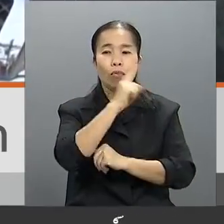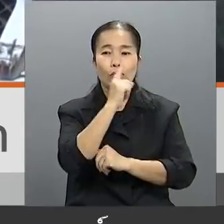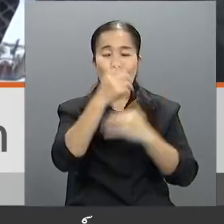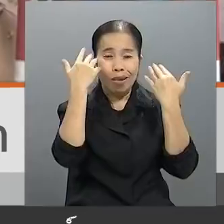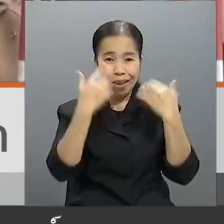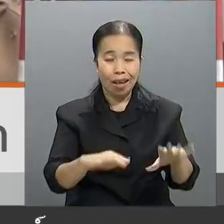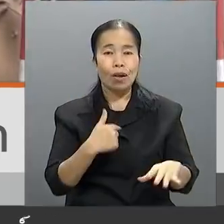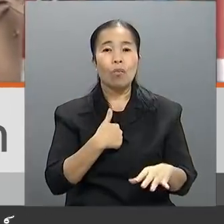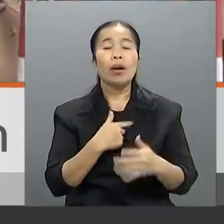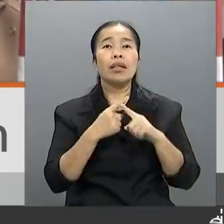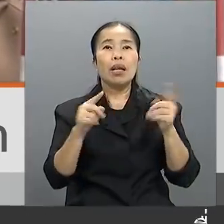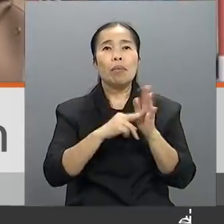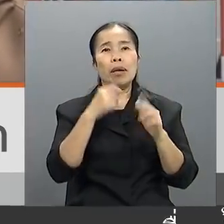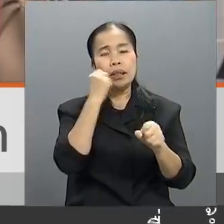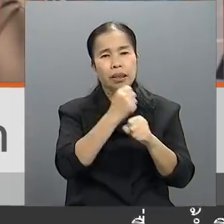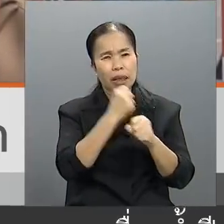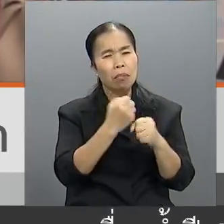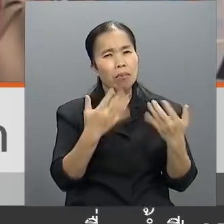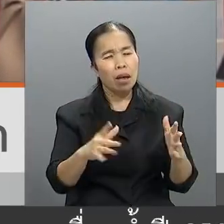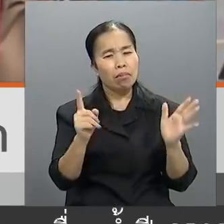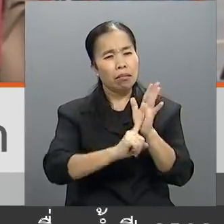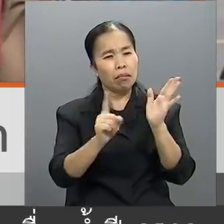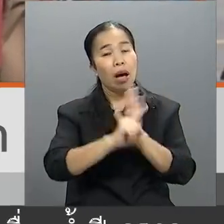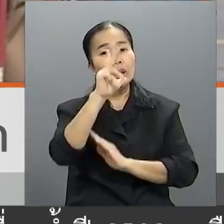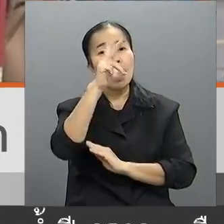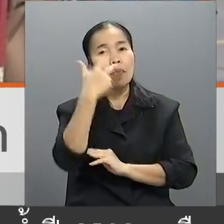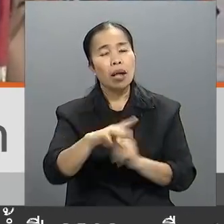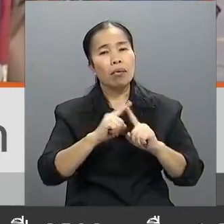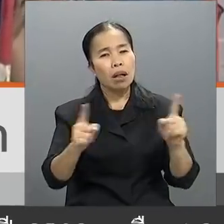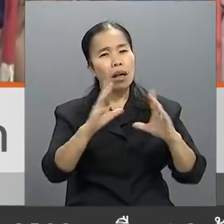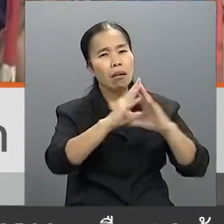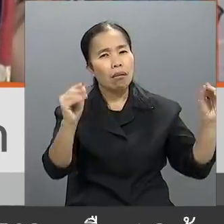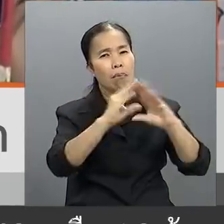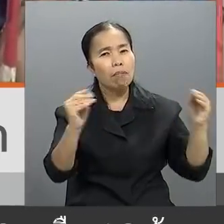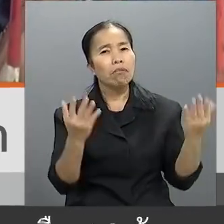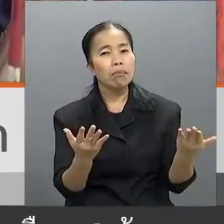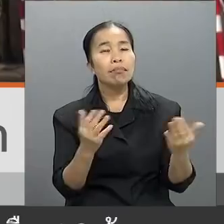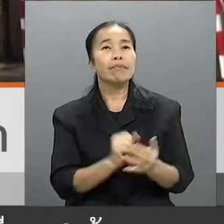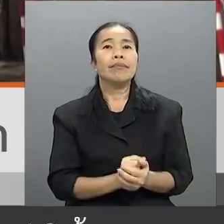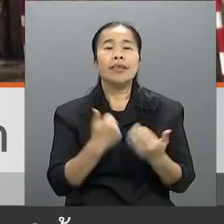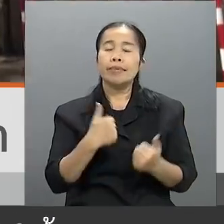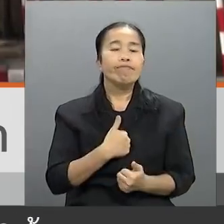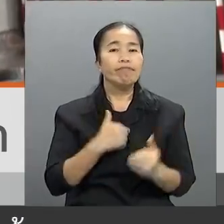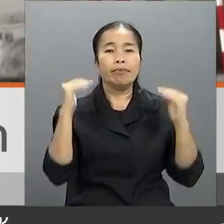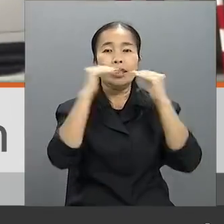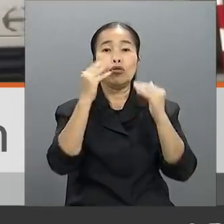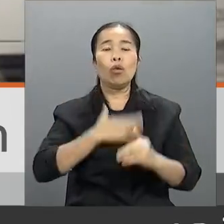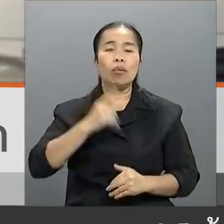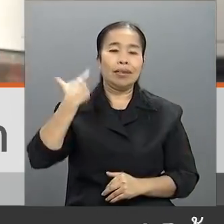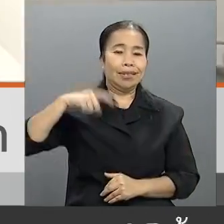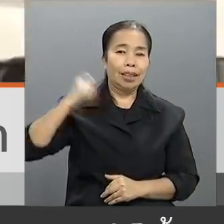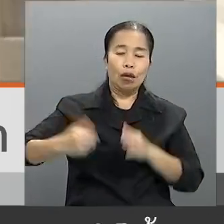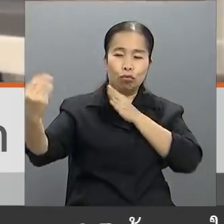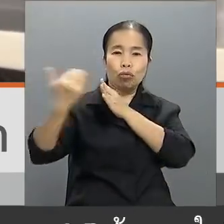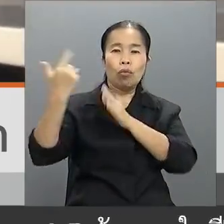ให้มีการดำเนินคดีไปแล้วถึง 3ครั้งแต่ก็ไม่มีความคืบหน้าค่ะซึ่งขอใช้สิทธิ์ทางศาลด้วยตัวเองเนื่องจาก